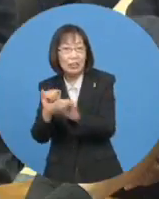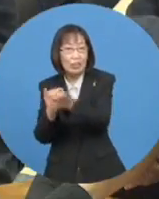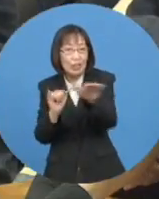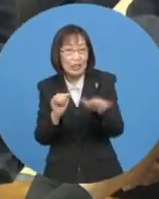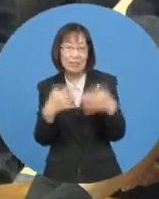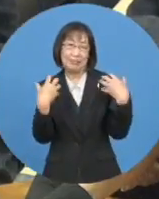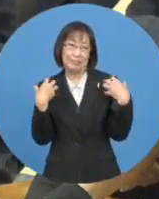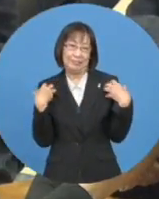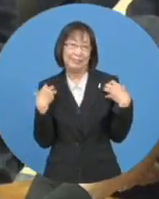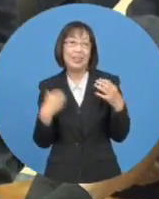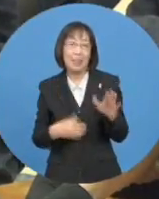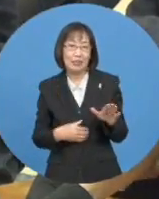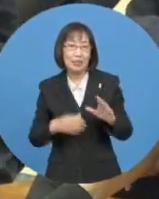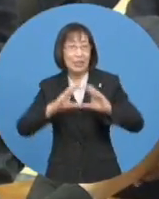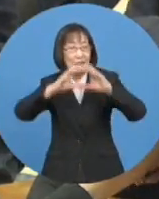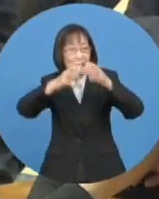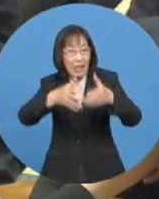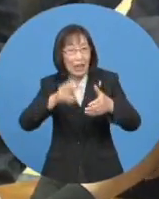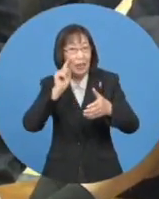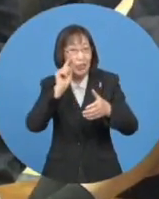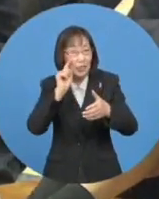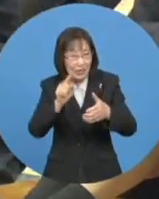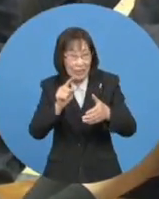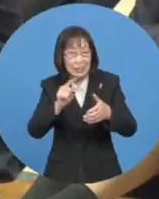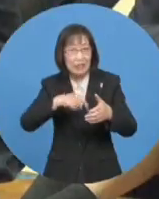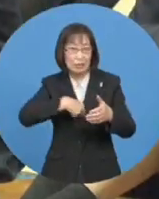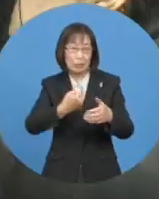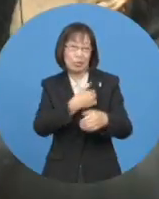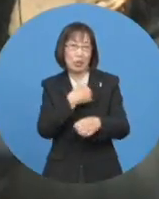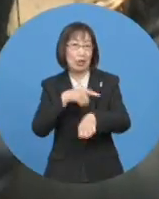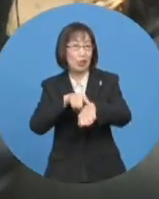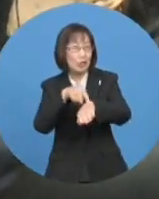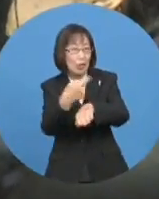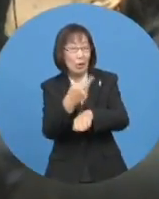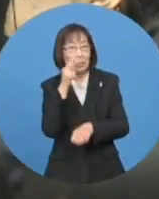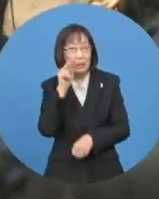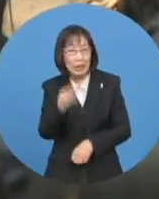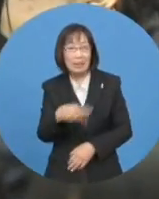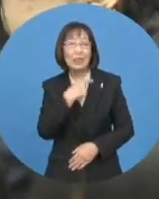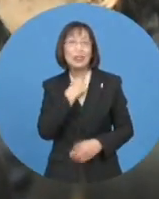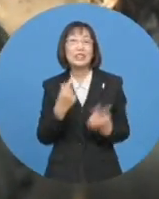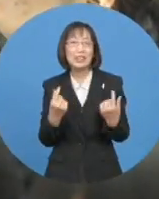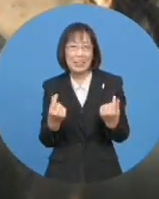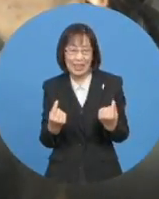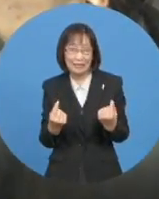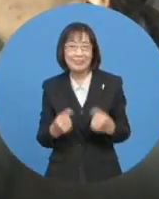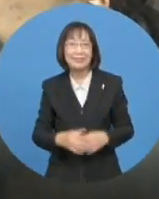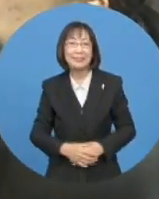にあります。世界を視野に自分の可能性を見つけ出してほしいですね。